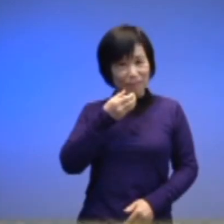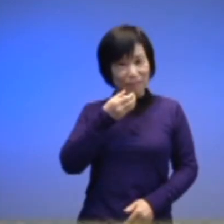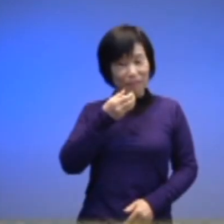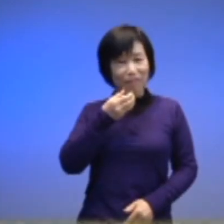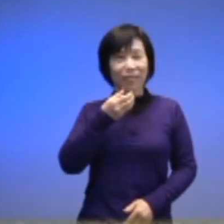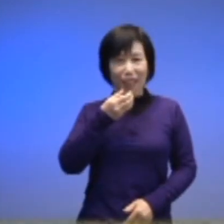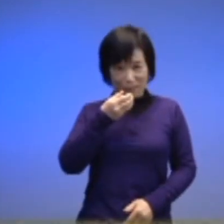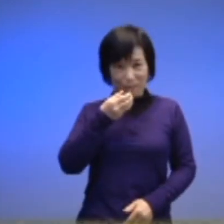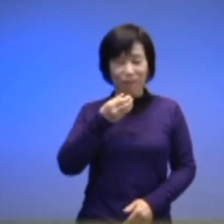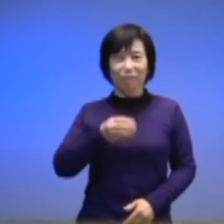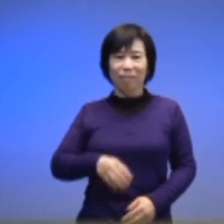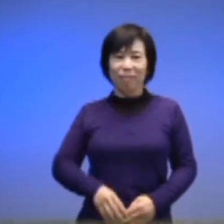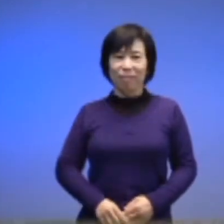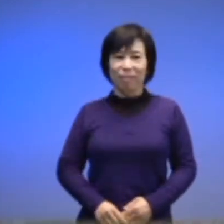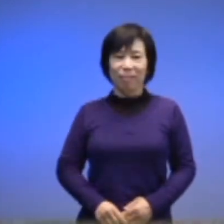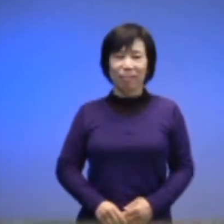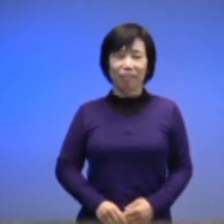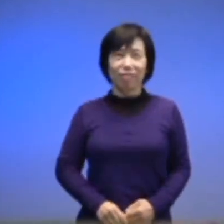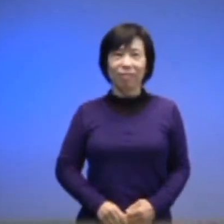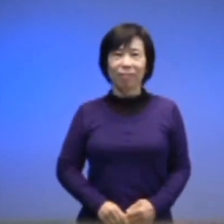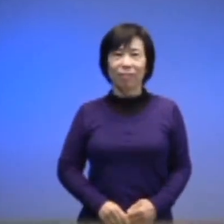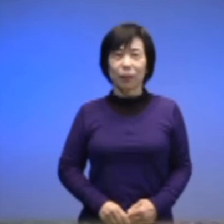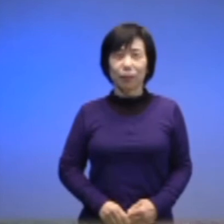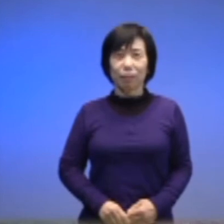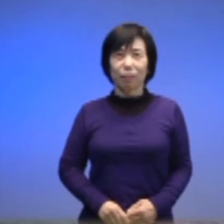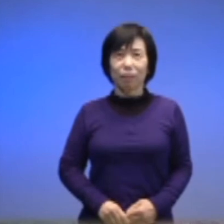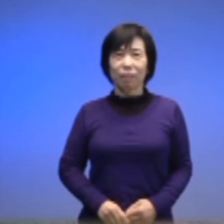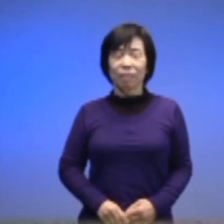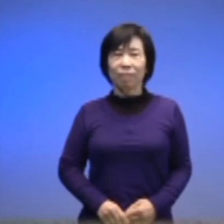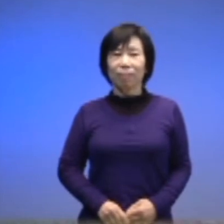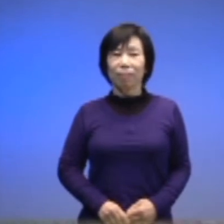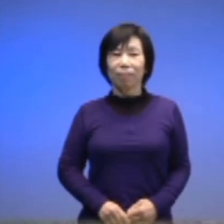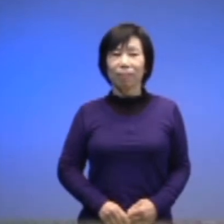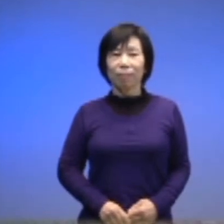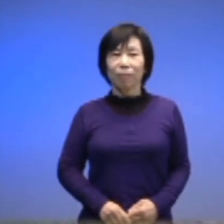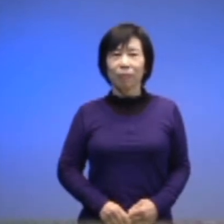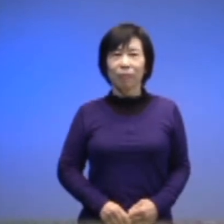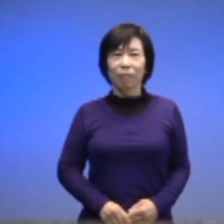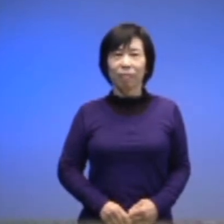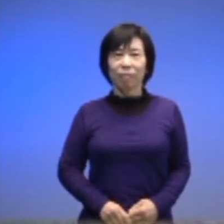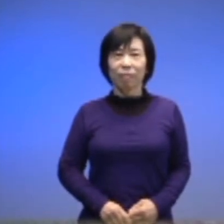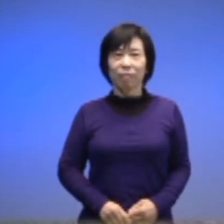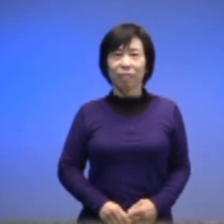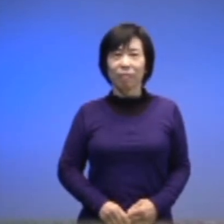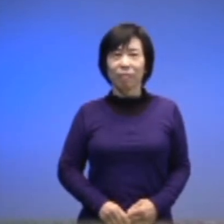ます。いやお弁当、お弁当楽しいな。